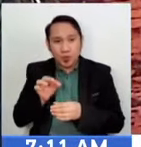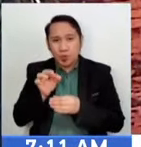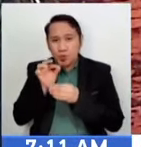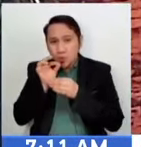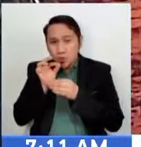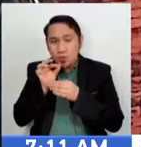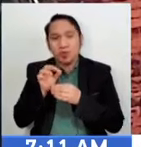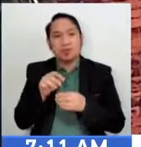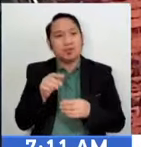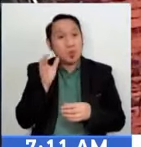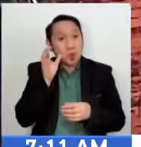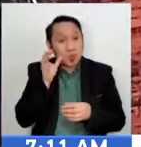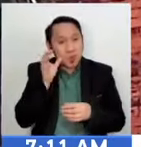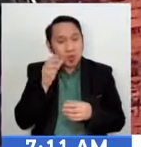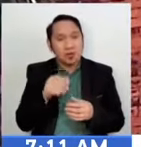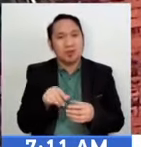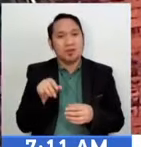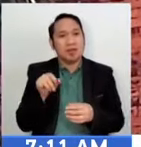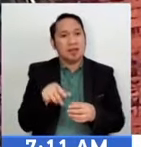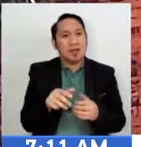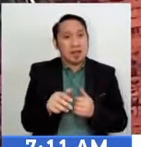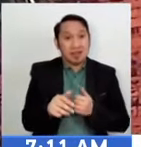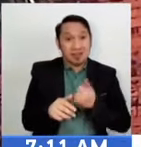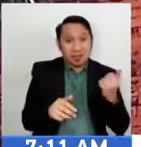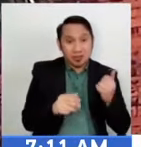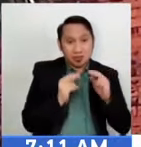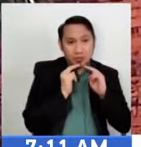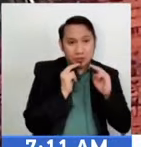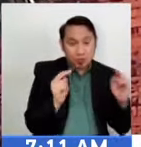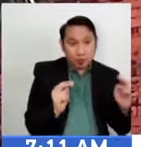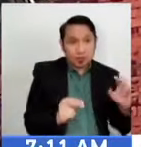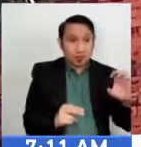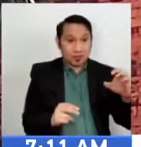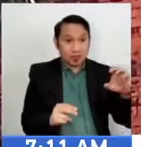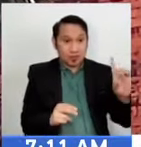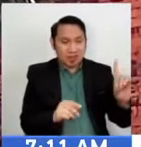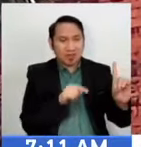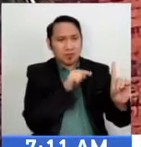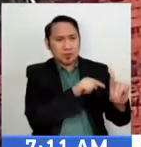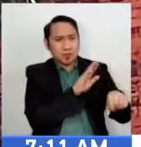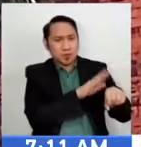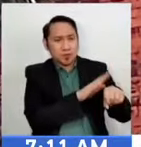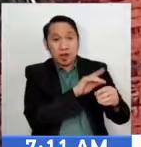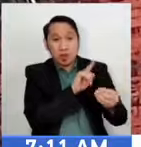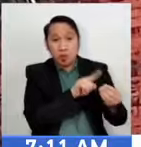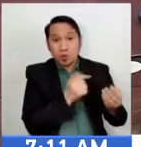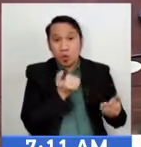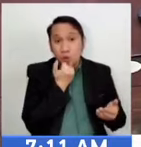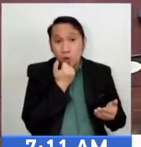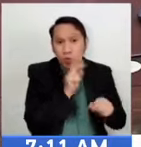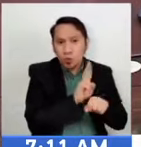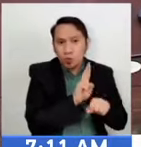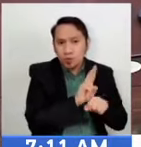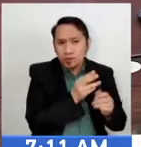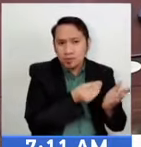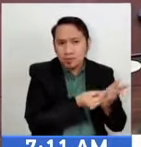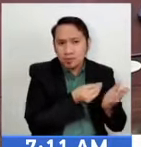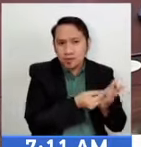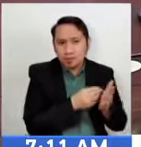paggamit ng pondo ng dalawang commissioner ng Commission on Higher Education. May unang balita si Mab Gonzalez.